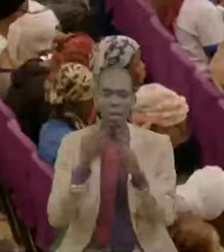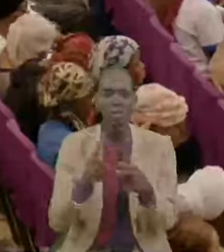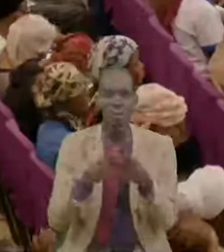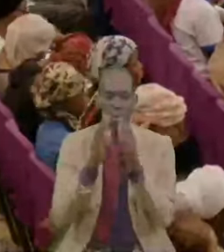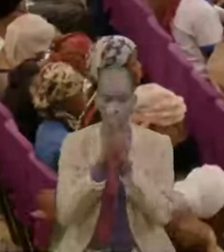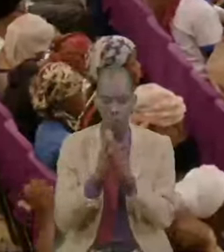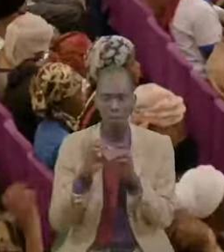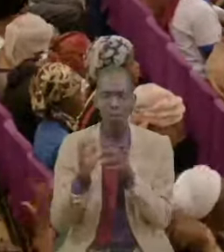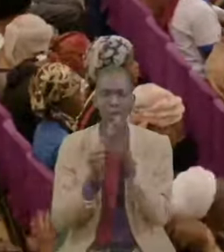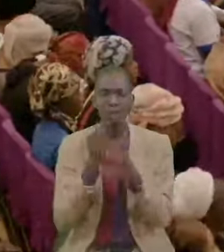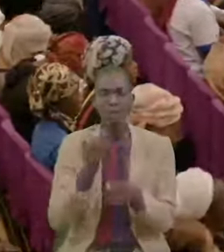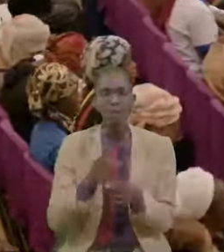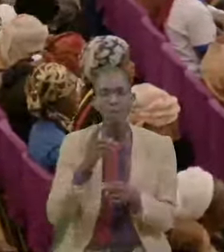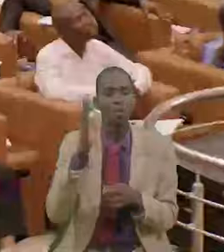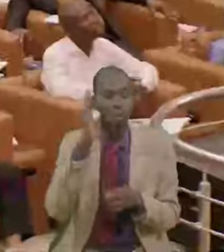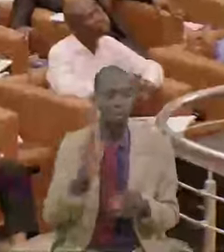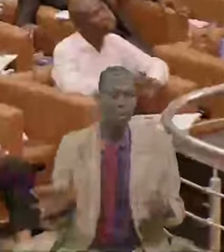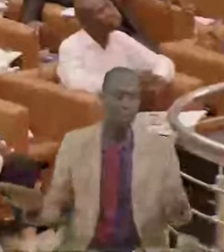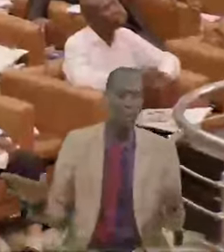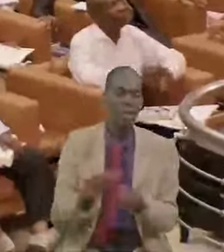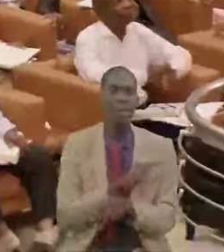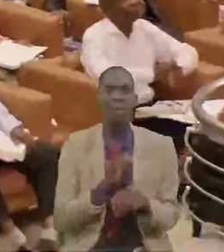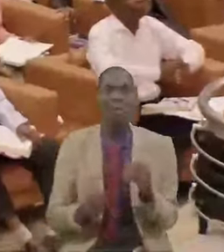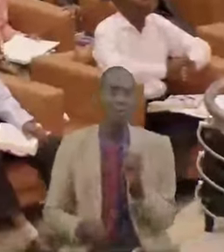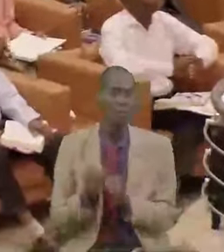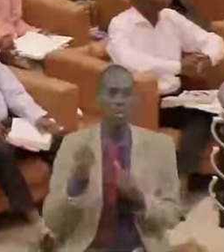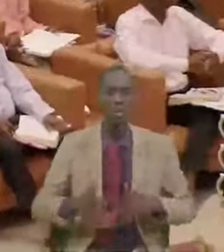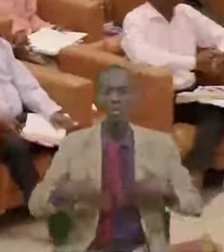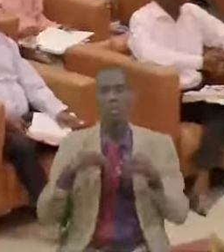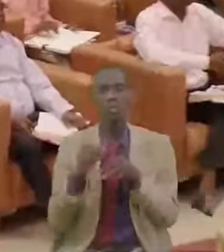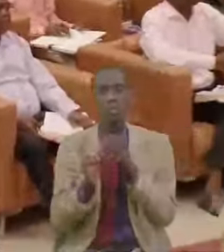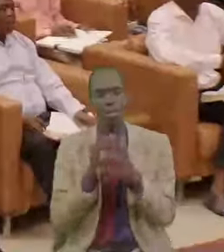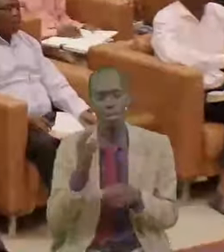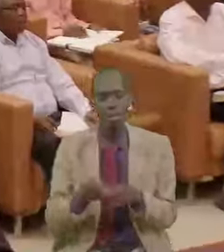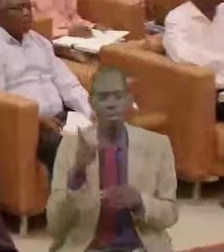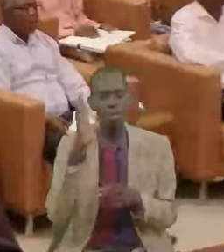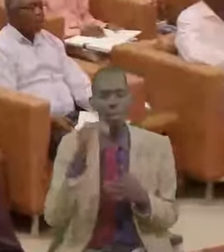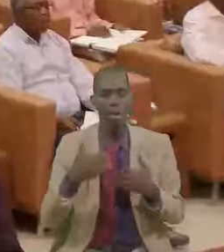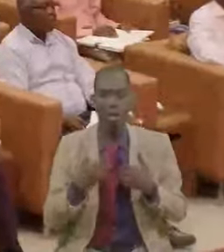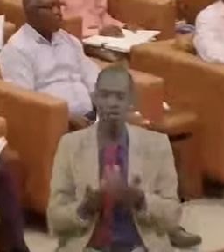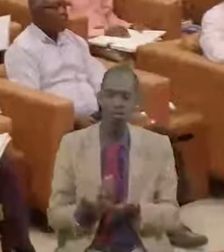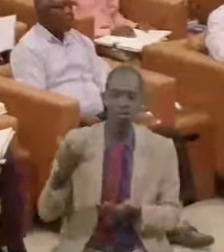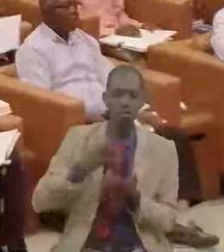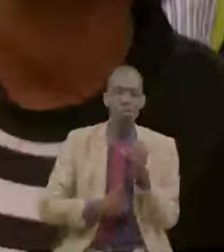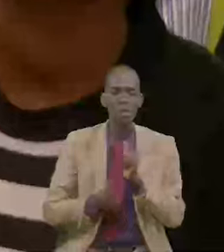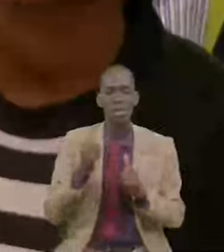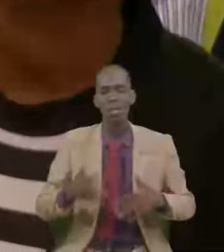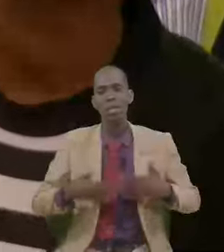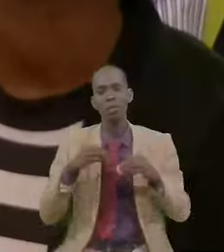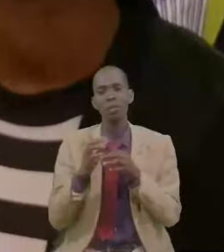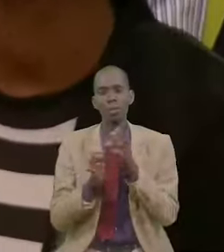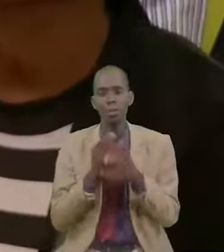prières. Vous aurez une vie plus pleine. Vous aurez une vie plus riche. Vous aurez une vie plus